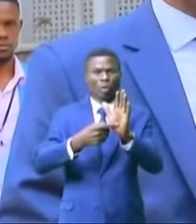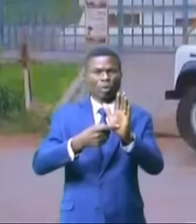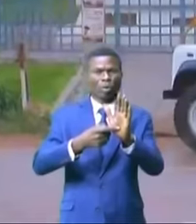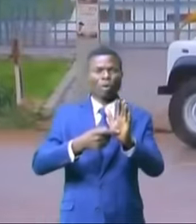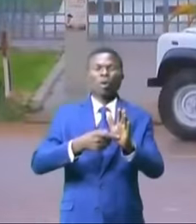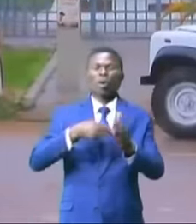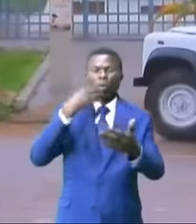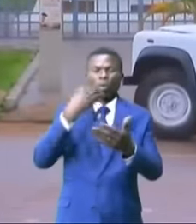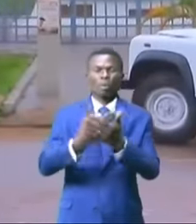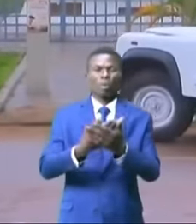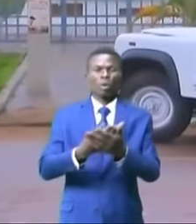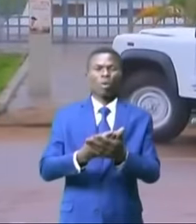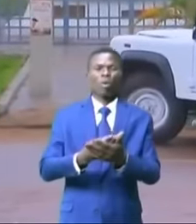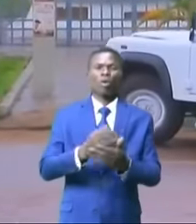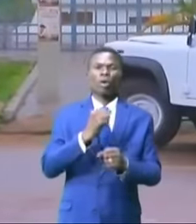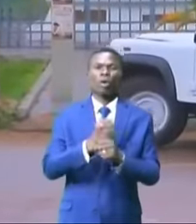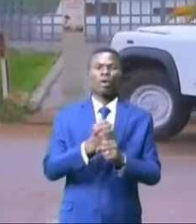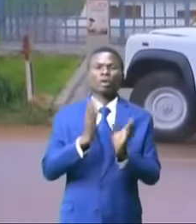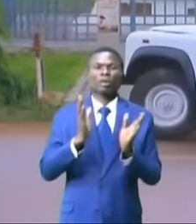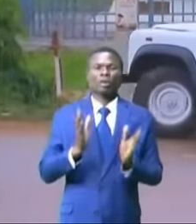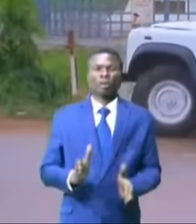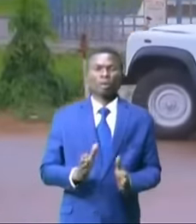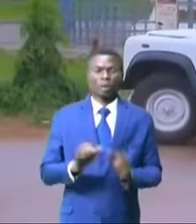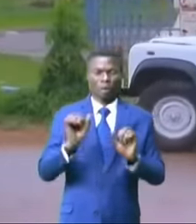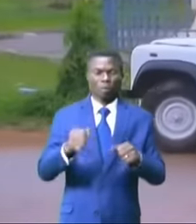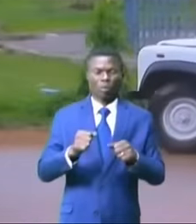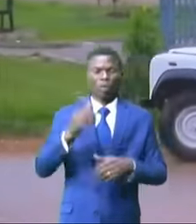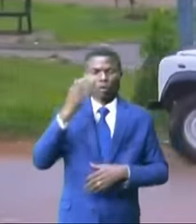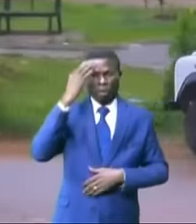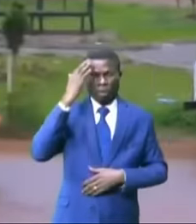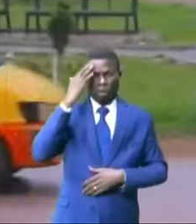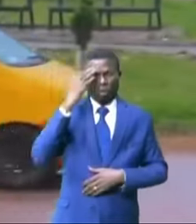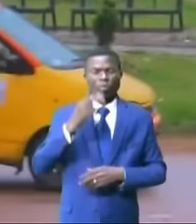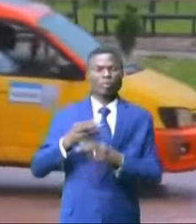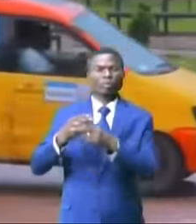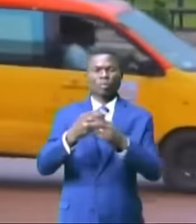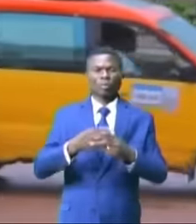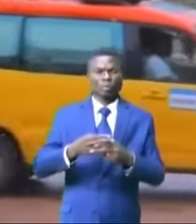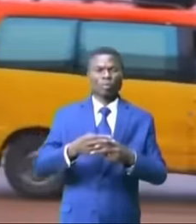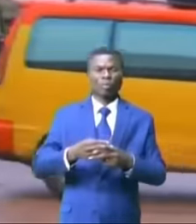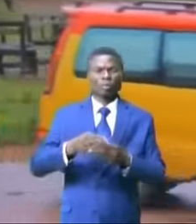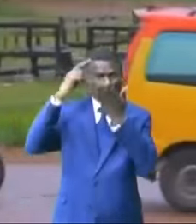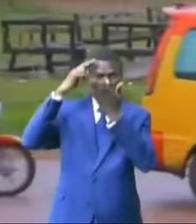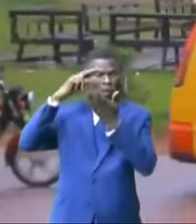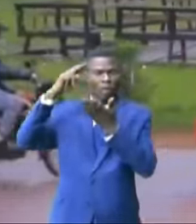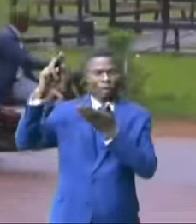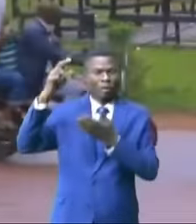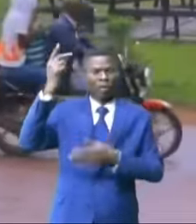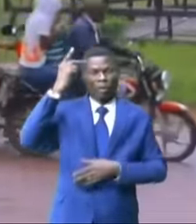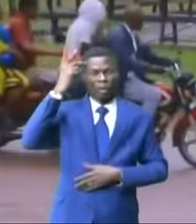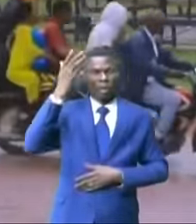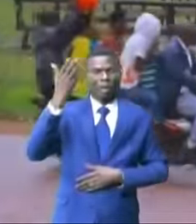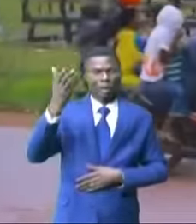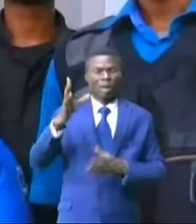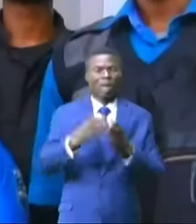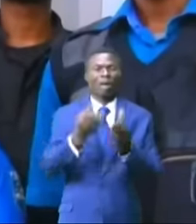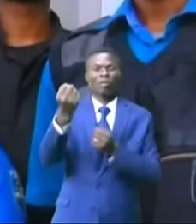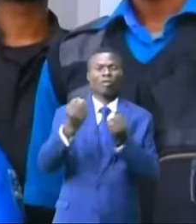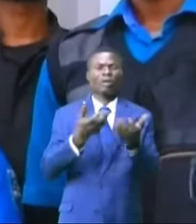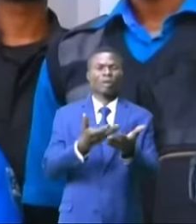gestionnaire. En plus de ce qui existe, il y a lieu de s'assurer de la sécurité du site de l'université de Kinshasa avec cette